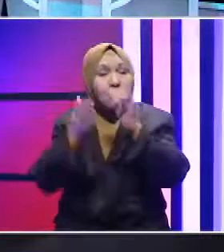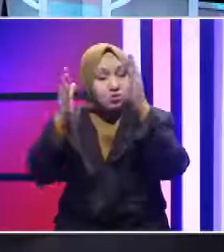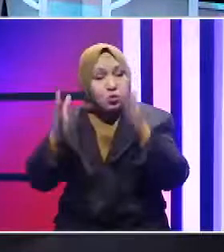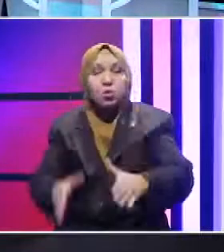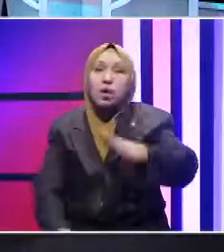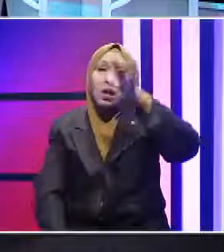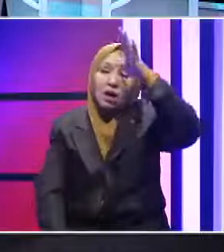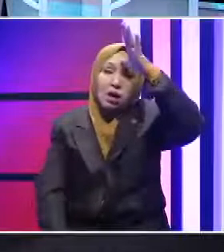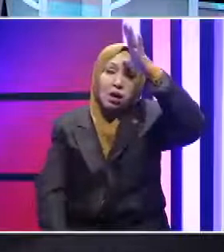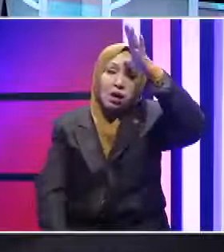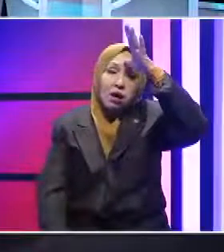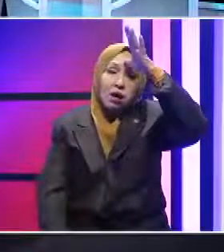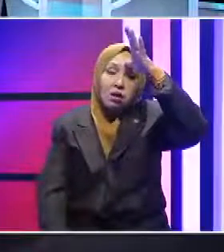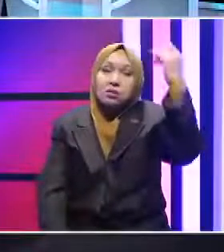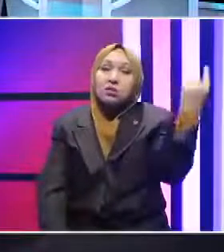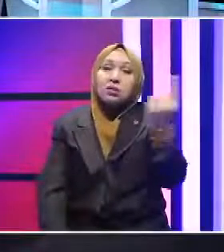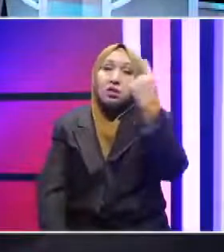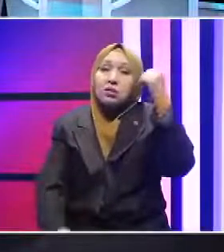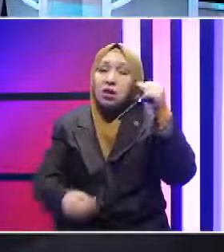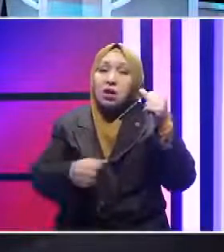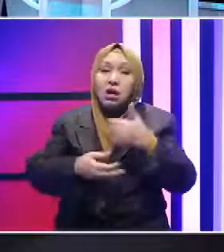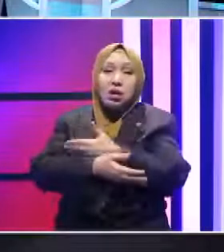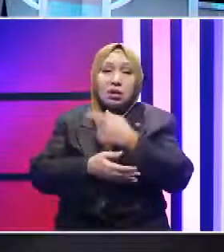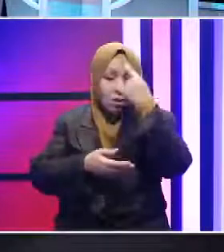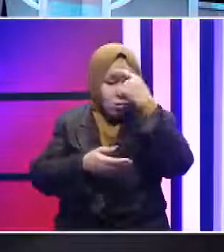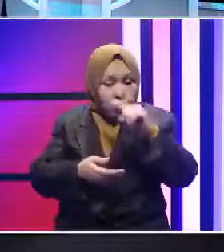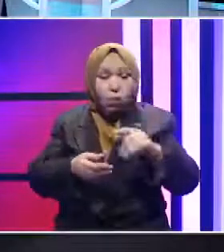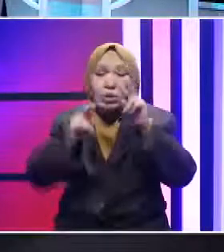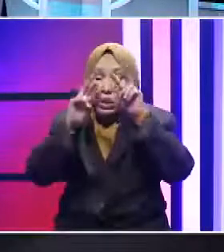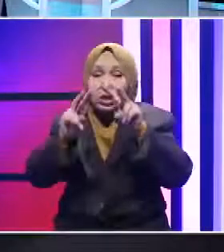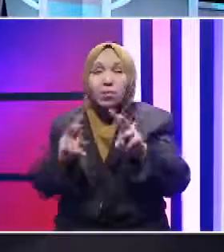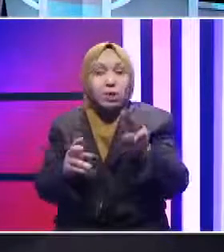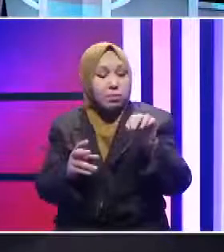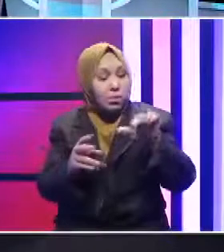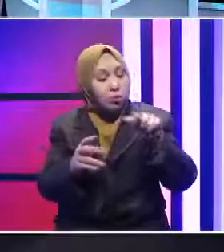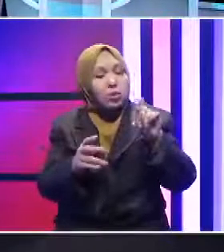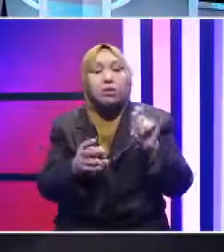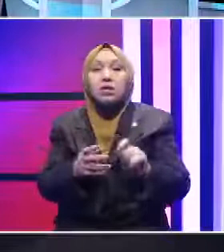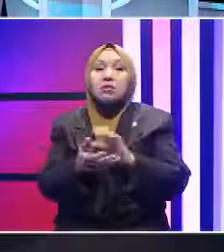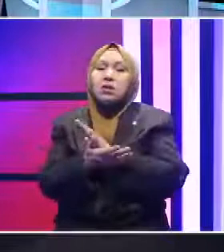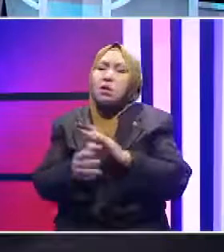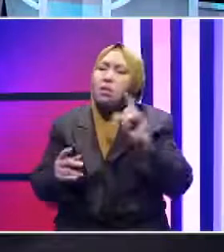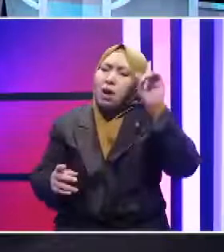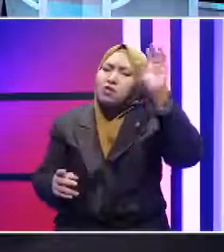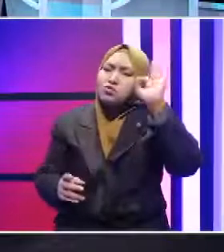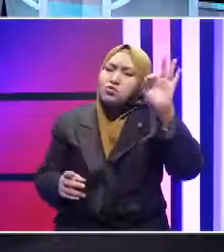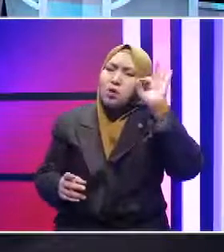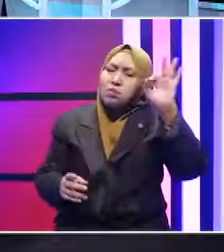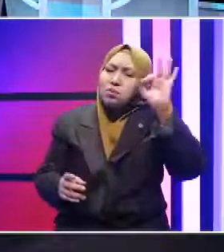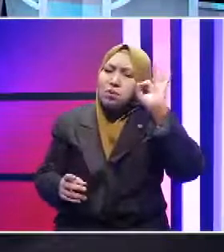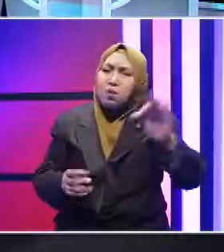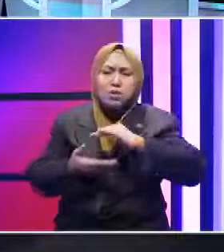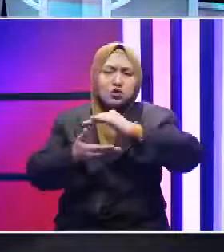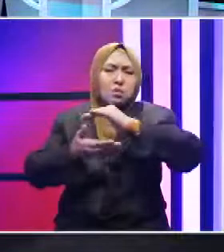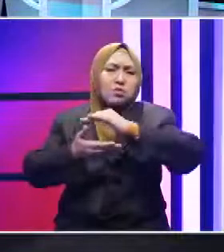ayah, betul, yang senang tersebut mengingatkan anak dia untuk tengok My Quran Time. My Quran Time. Oh, subhanallah. Yeah.